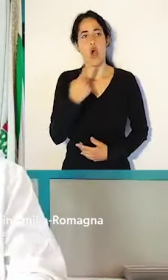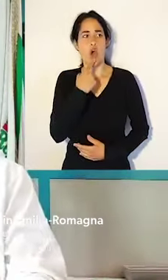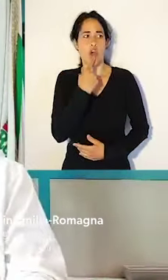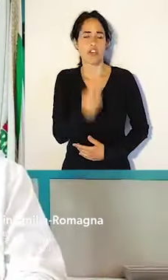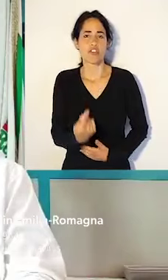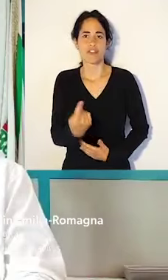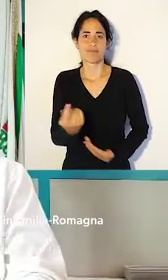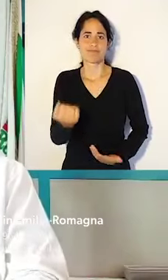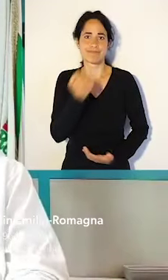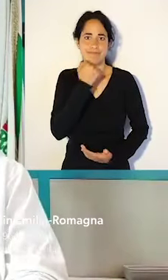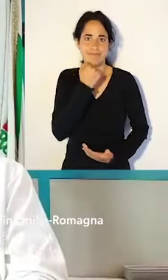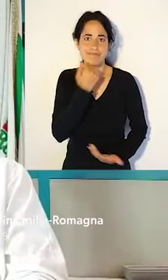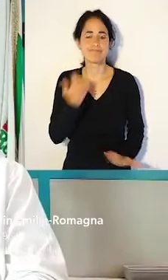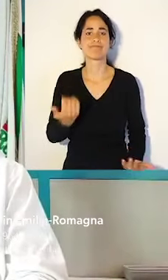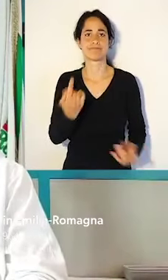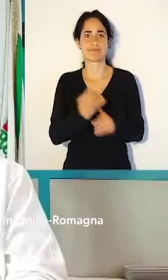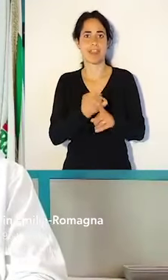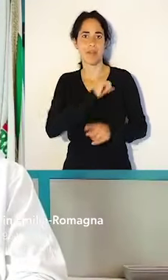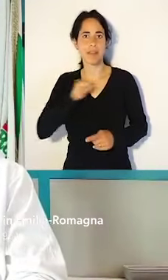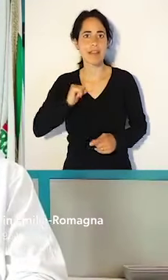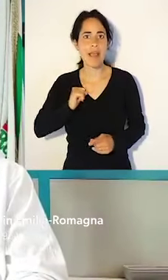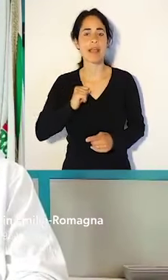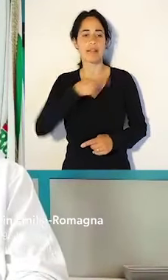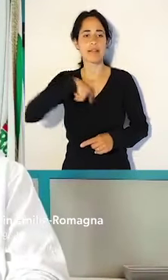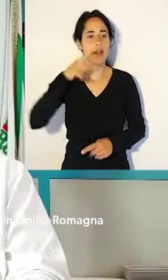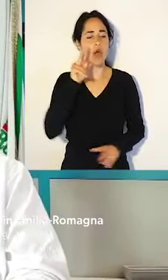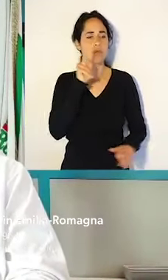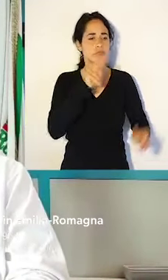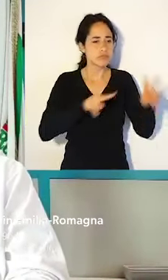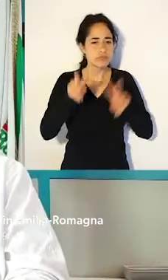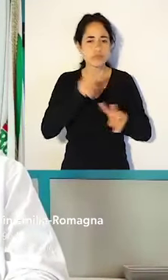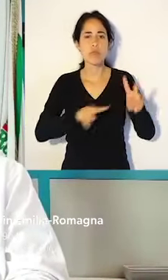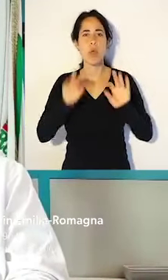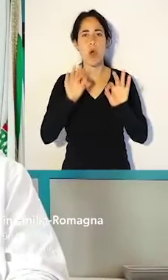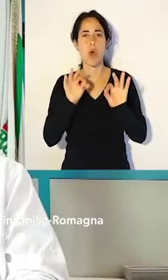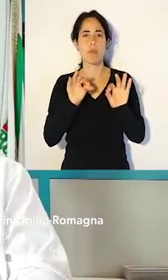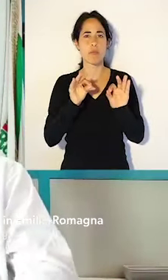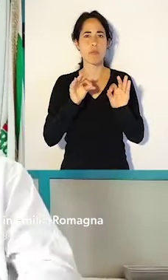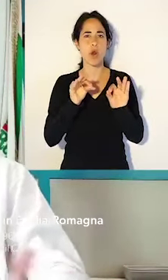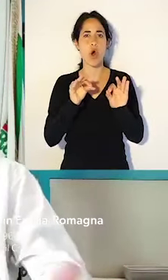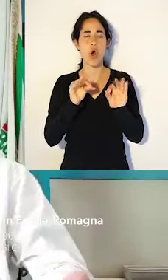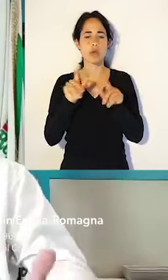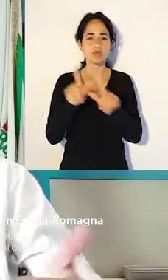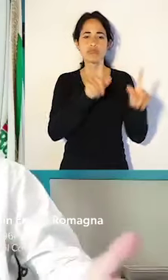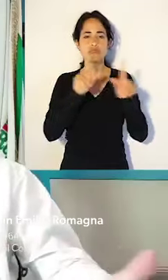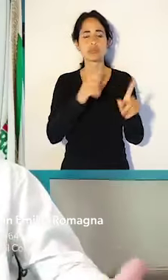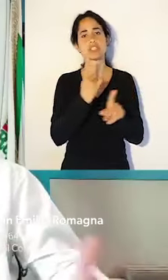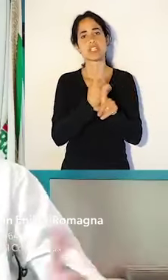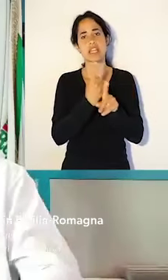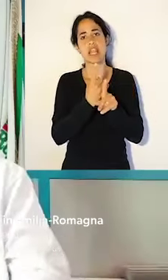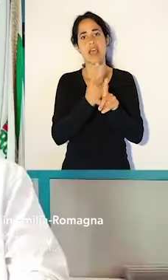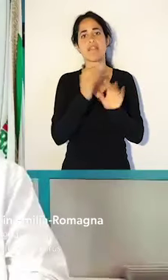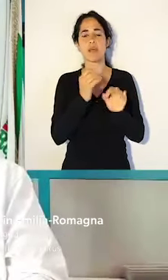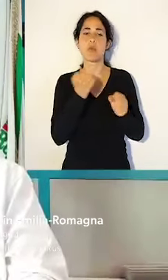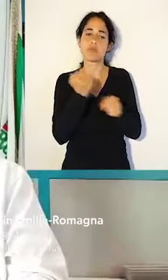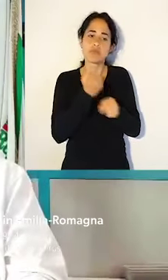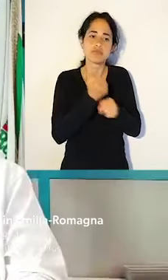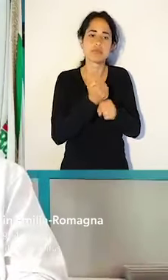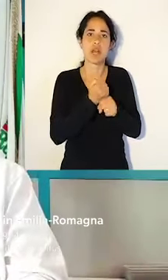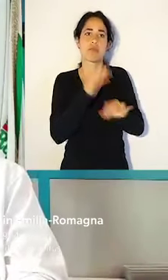giorno fa e li stiamo esaminando uno per uno affinché vengano riprese le prestazioni che